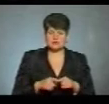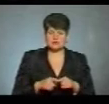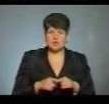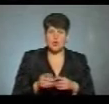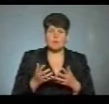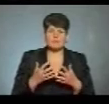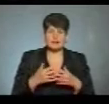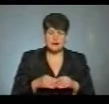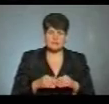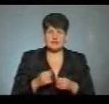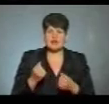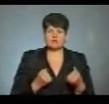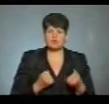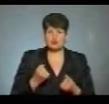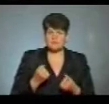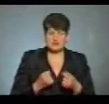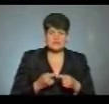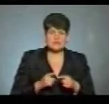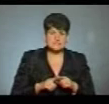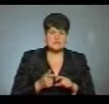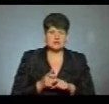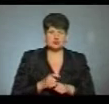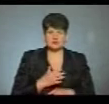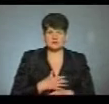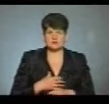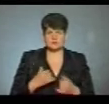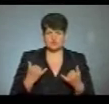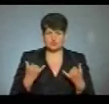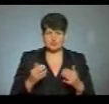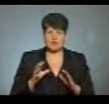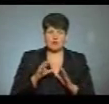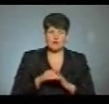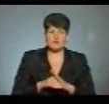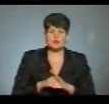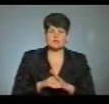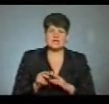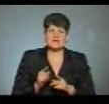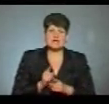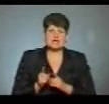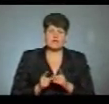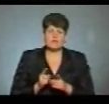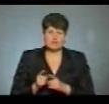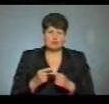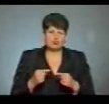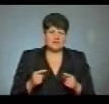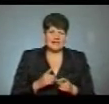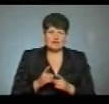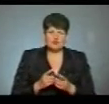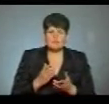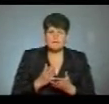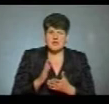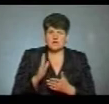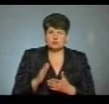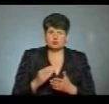матеріально-технічного обладнання і автомобілями. Це надзвичайно сьогодні важливо для впровадження реформи, тому що будь-яка реформа має бути